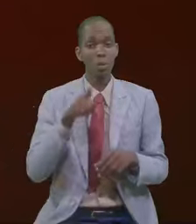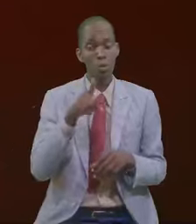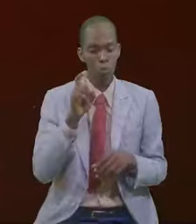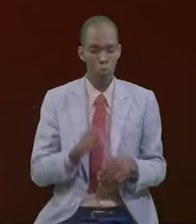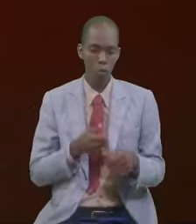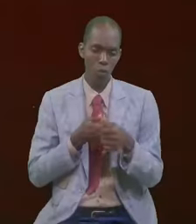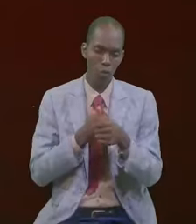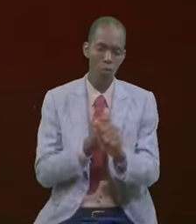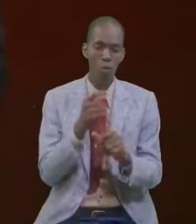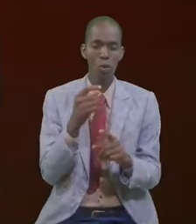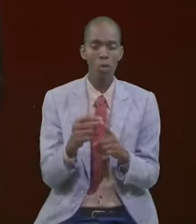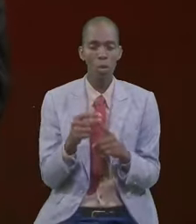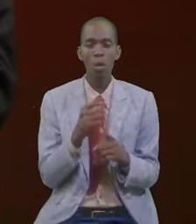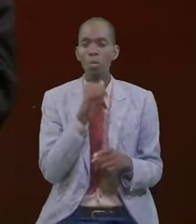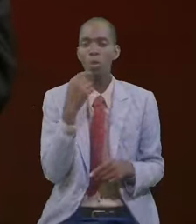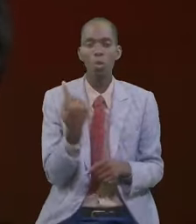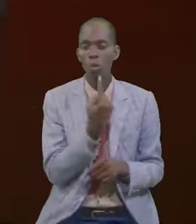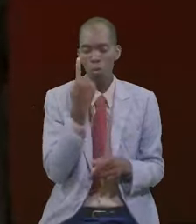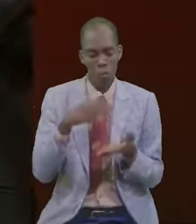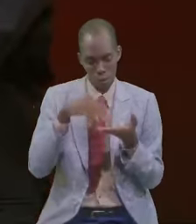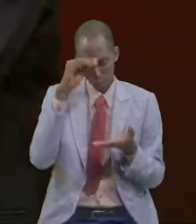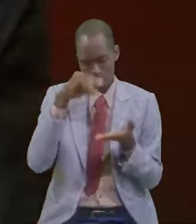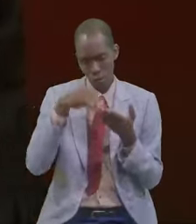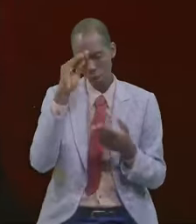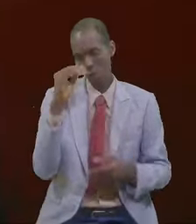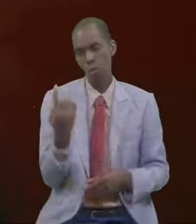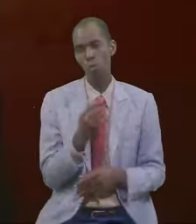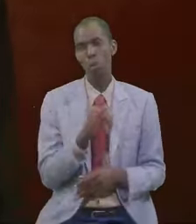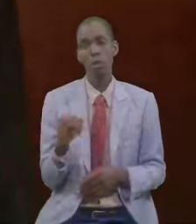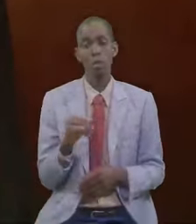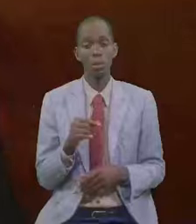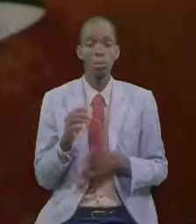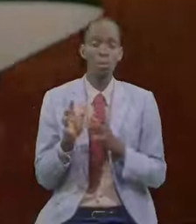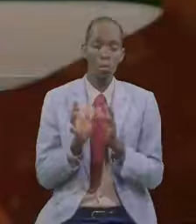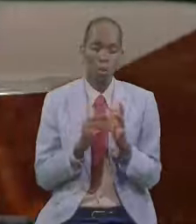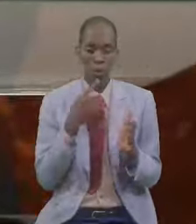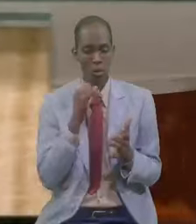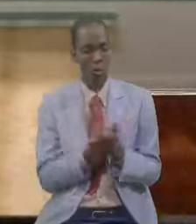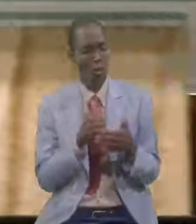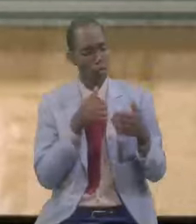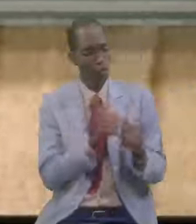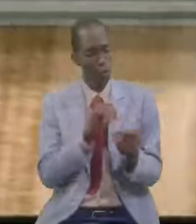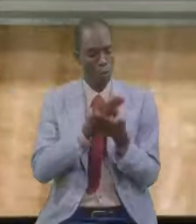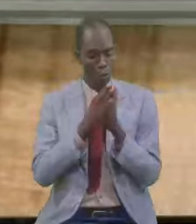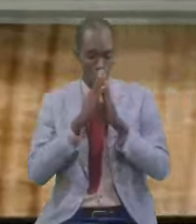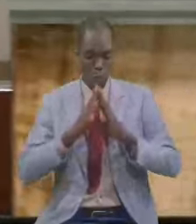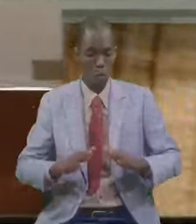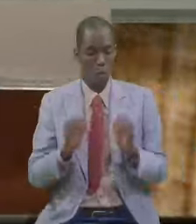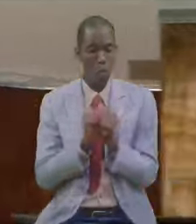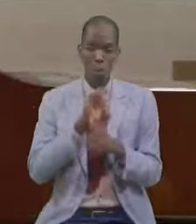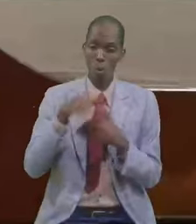Mettez en pratique la parole. Et ne vous bornez pas à l'écouter. Il a dit, recherchez la paix avec tous et